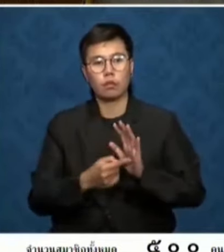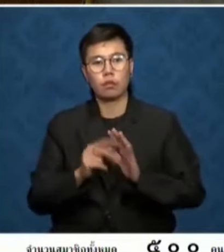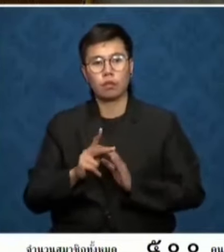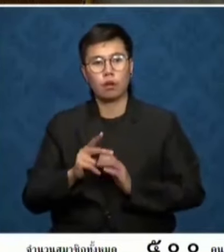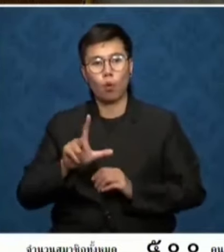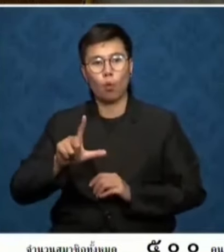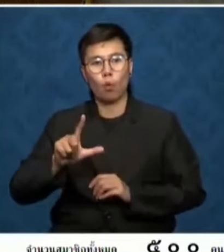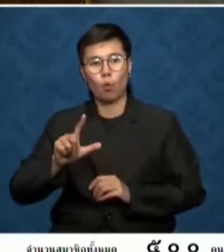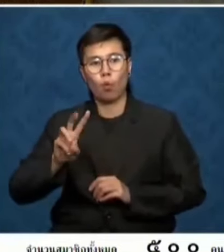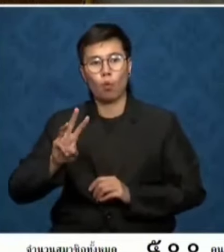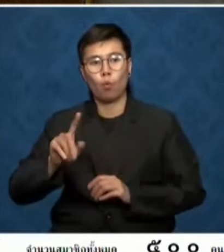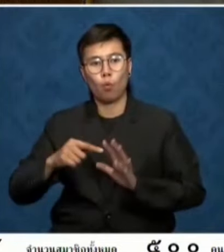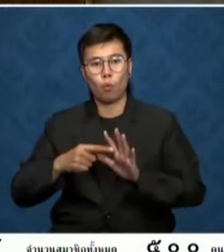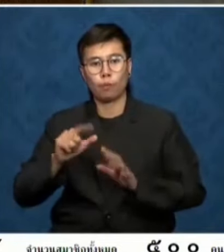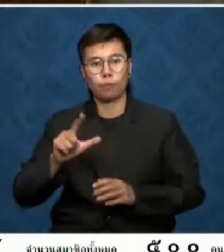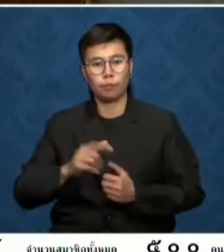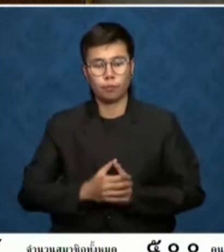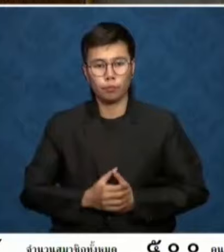ตนุกูลครับ